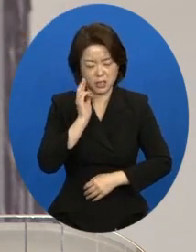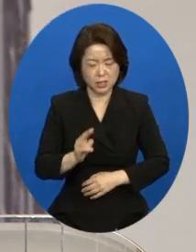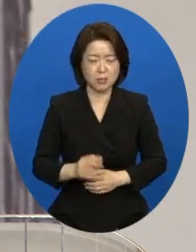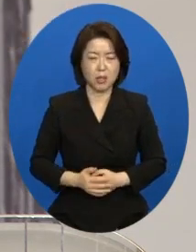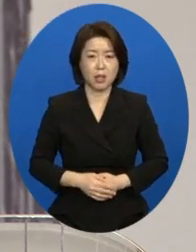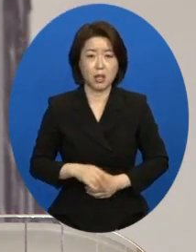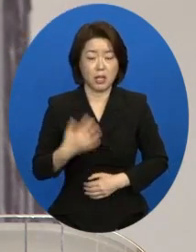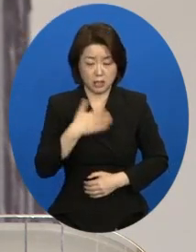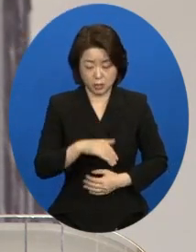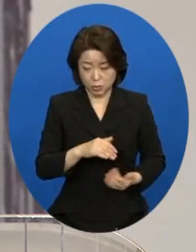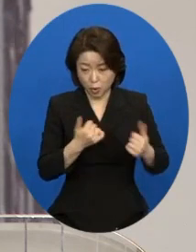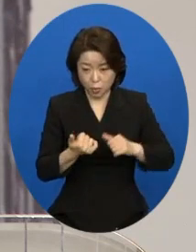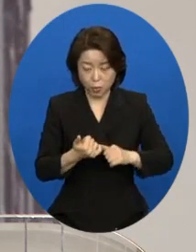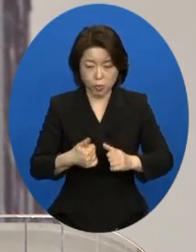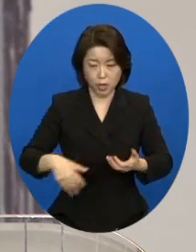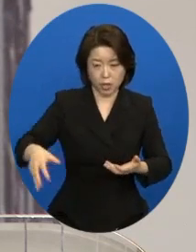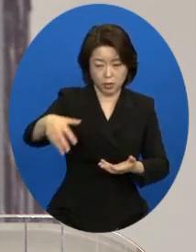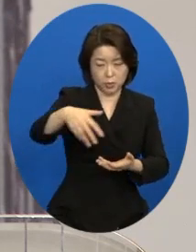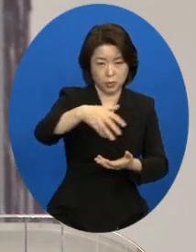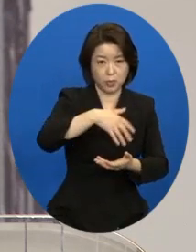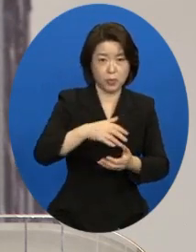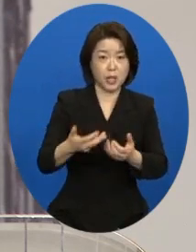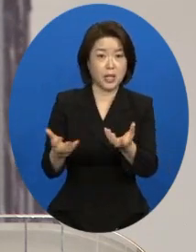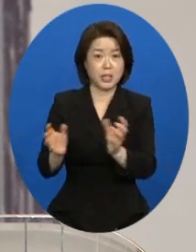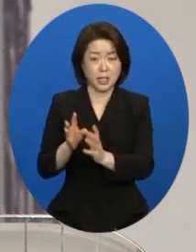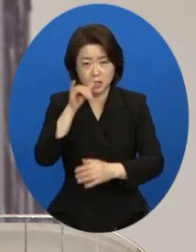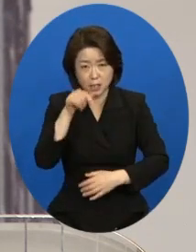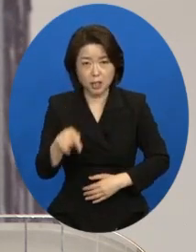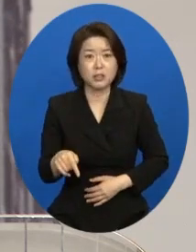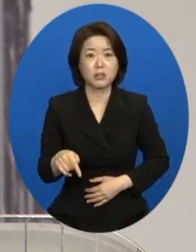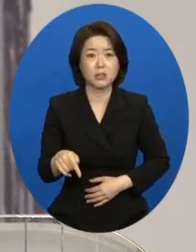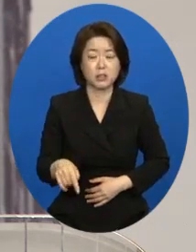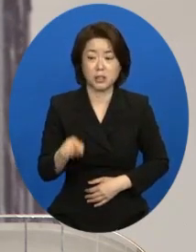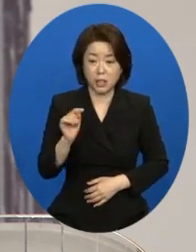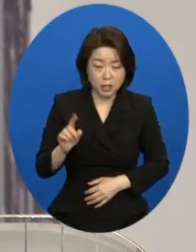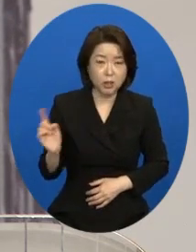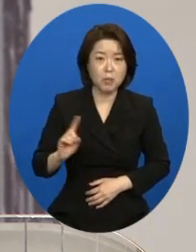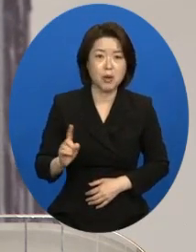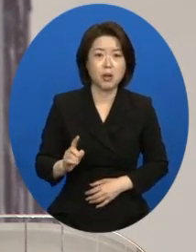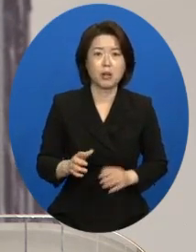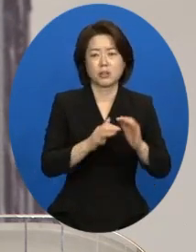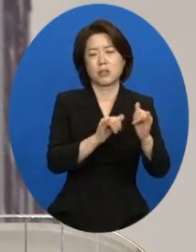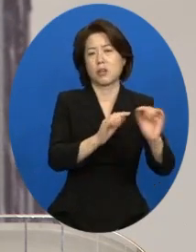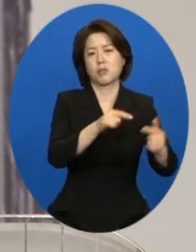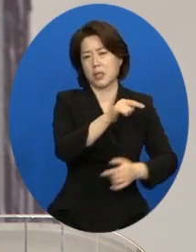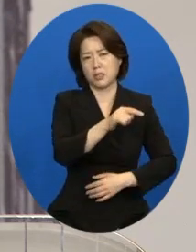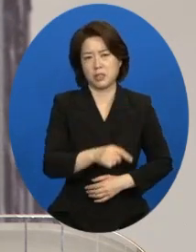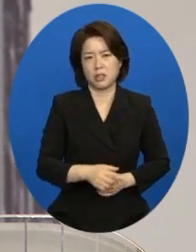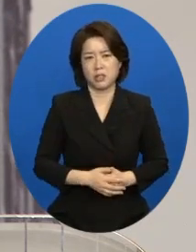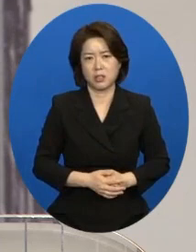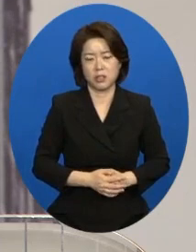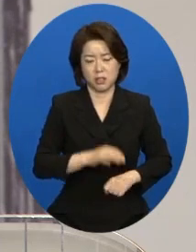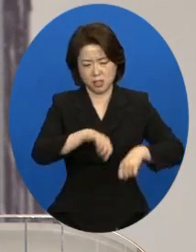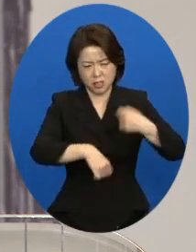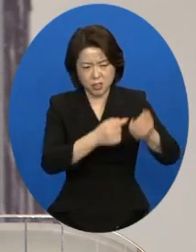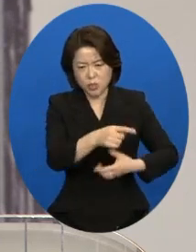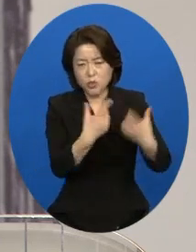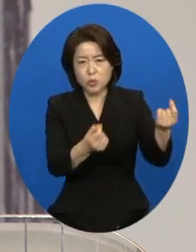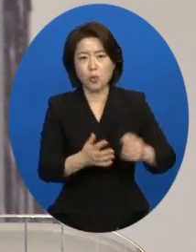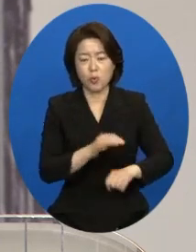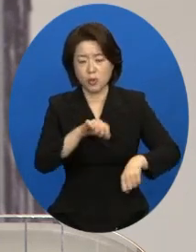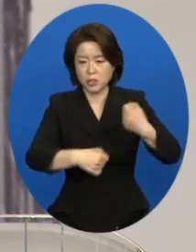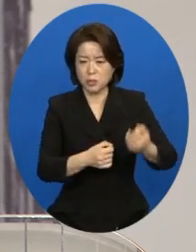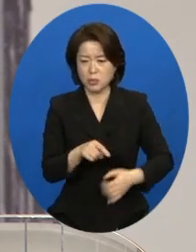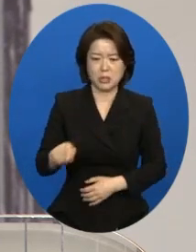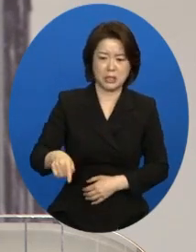그 시신을 수집하는 단체가 있는데 이거는 사람이 아니라는 거예요. 이건 짐승이라는 거. 아니,